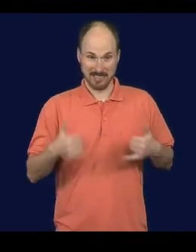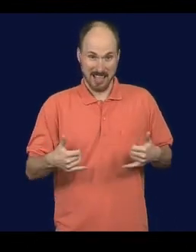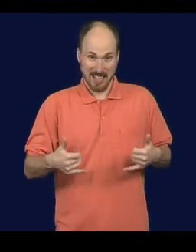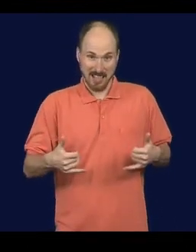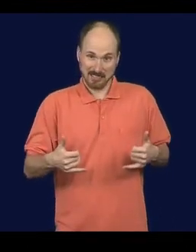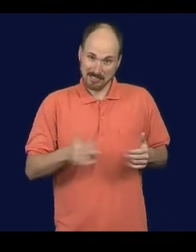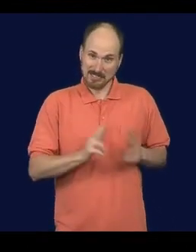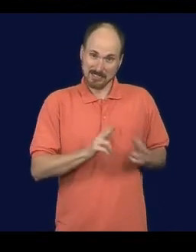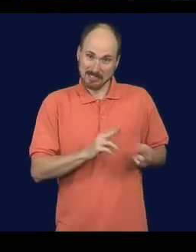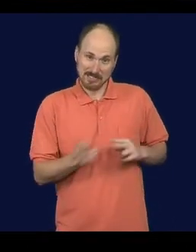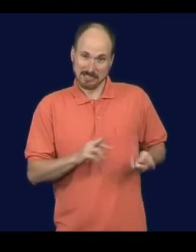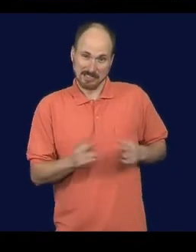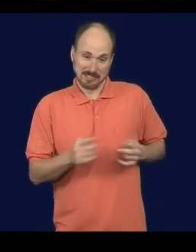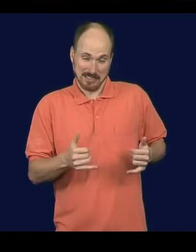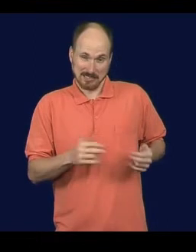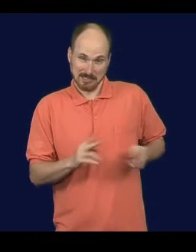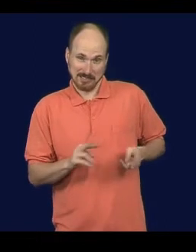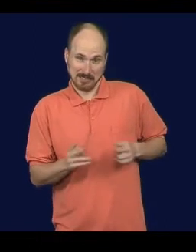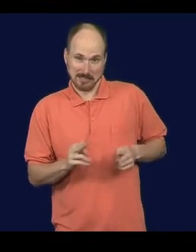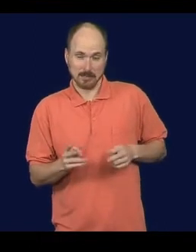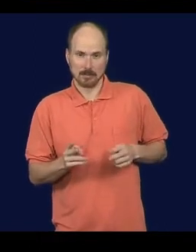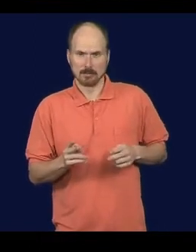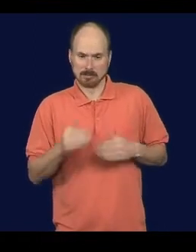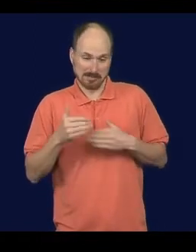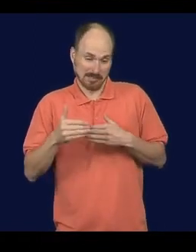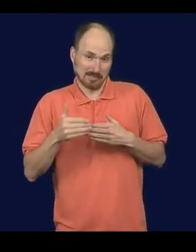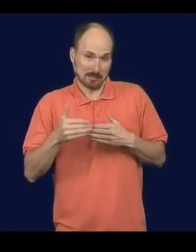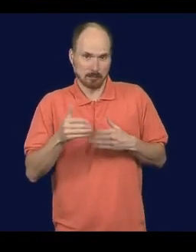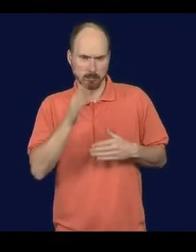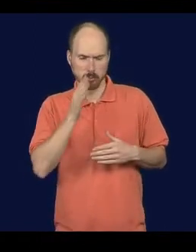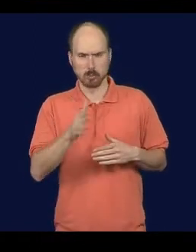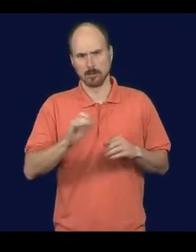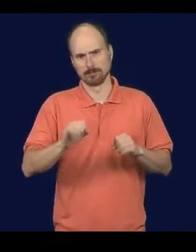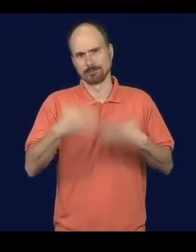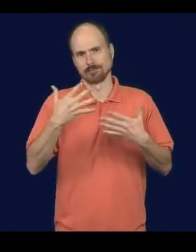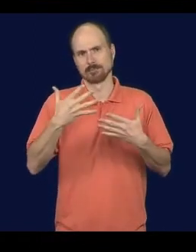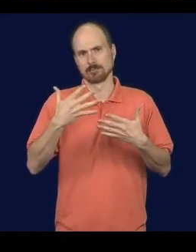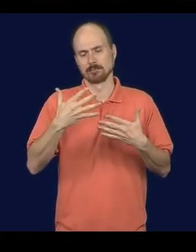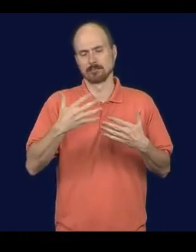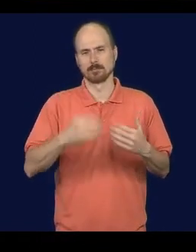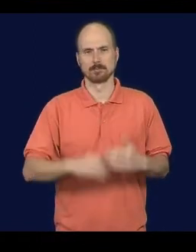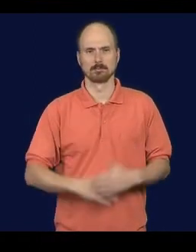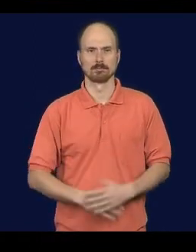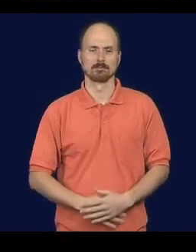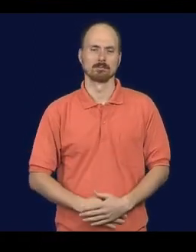a je možné, že se zrovna ten váš návrh, které z další verzí,